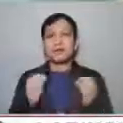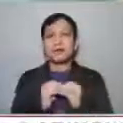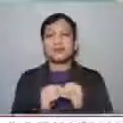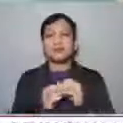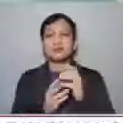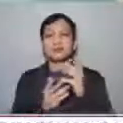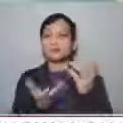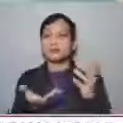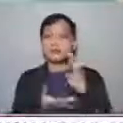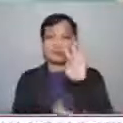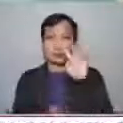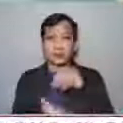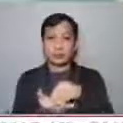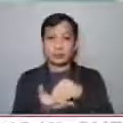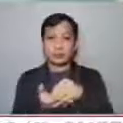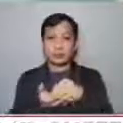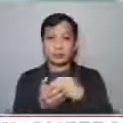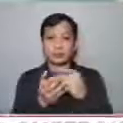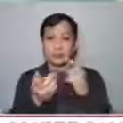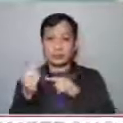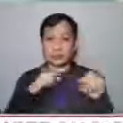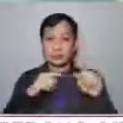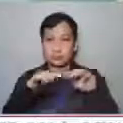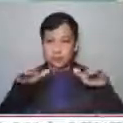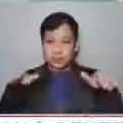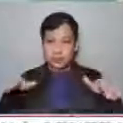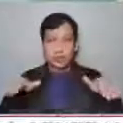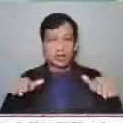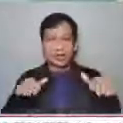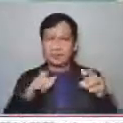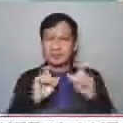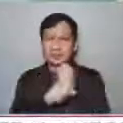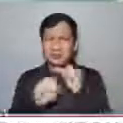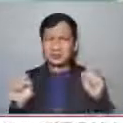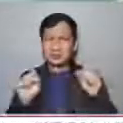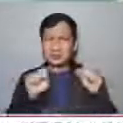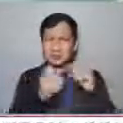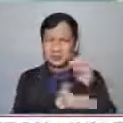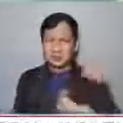Gani? Maraming salamat kay Lazel Pardilla.